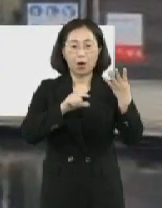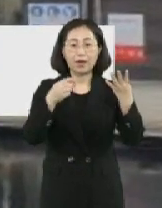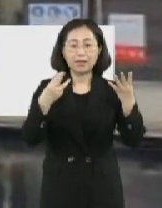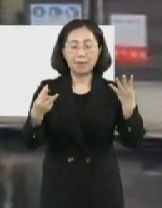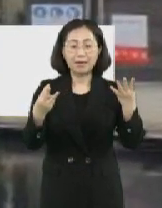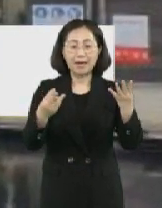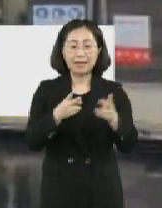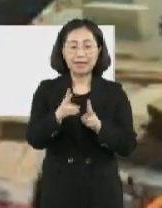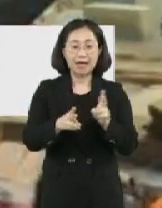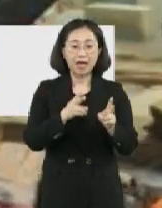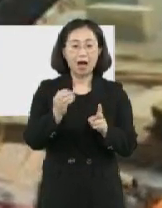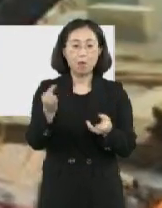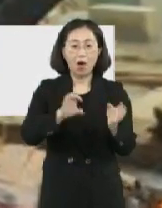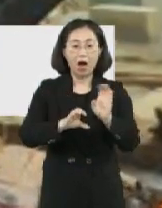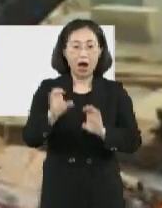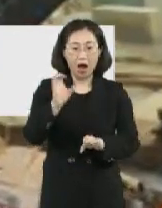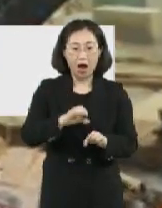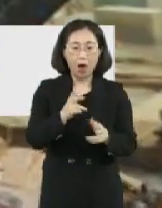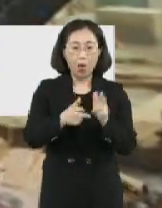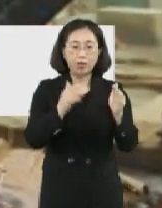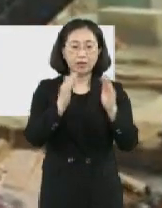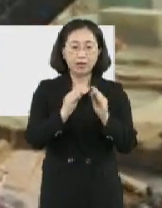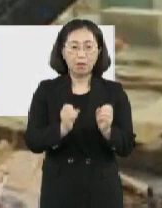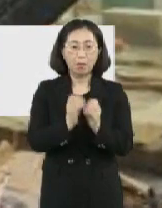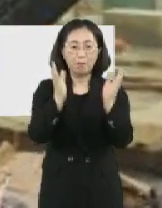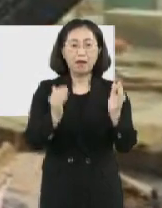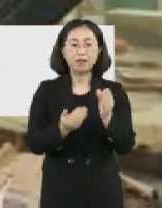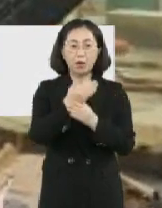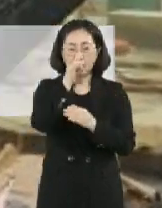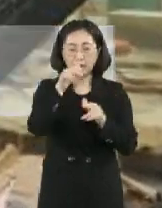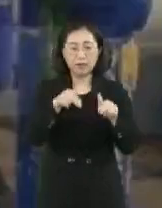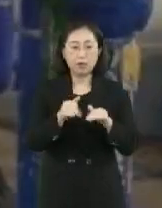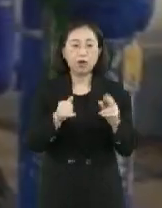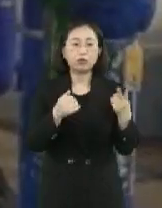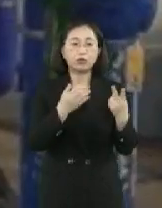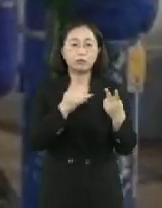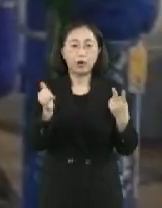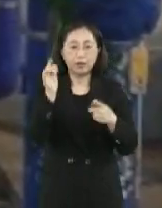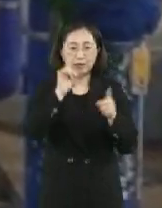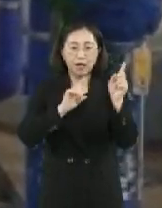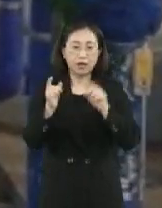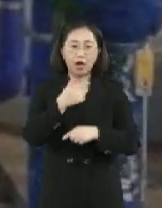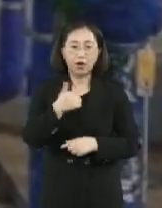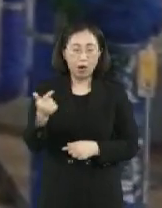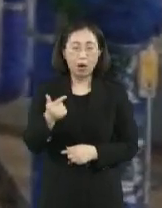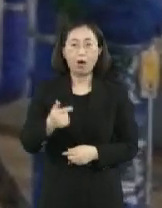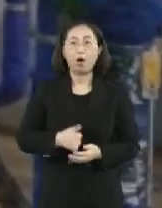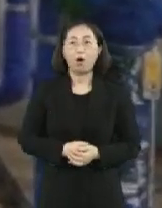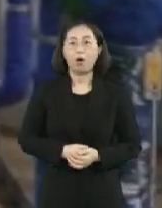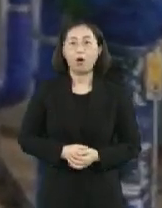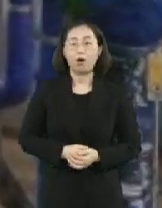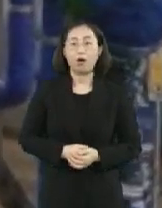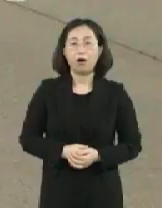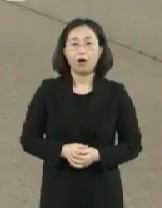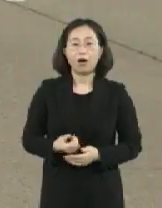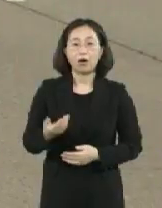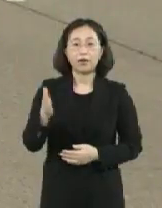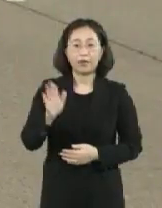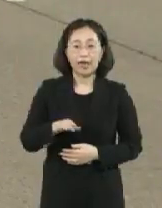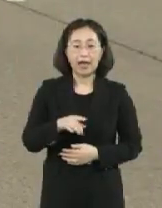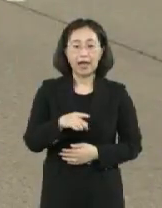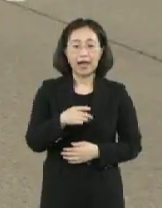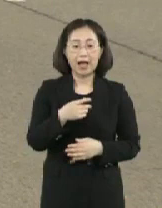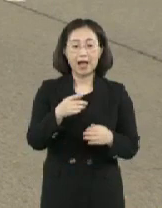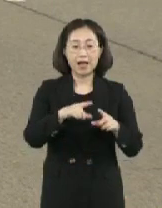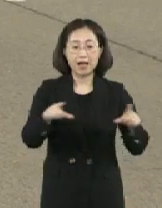산단 내 한 화학공장에서 폭발 사고가 발생해 직원 2명이 크게 다쳤는데 문제는 또 있습니다. 이곳 예당